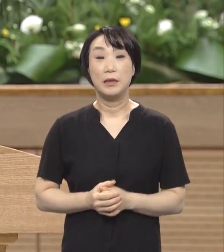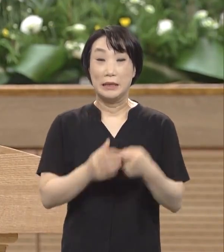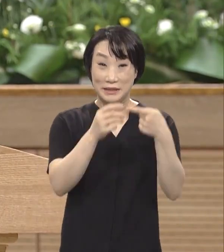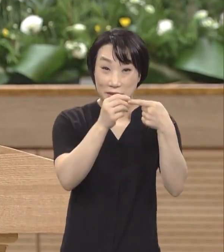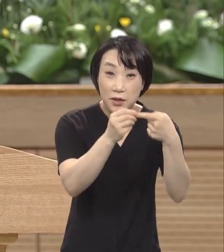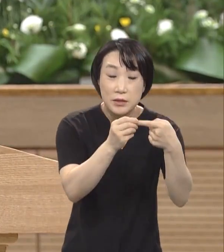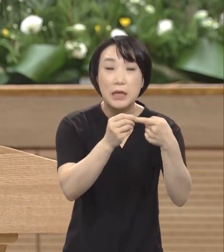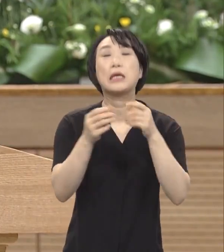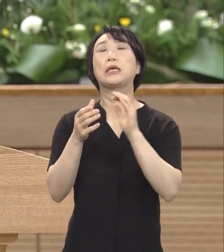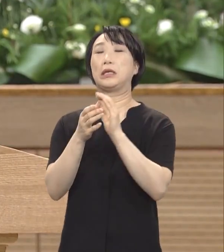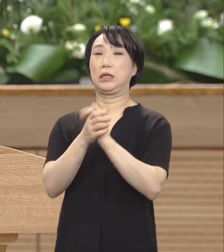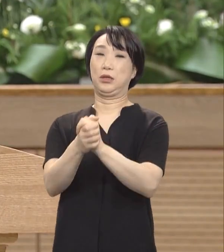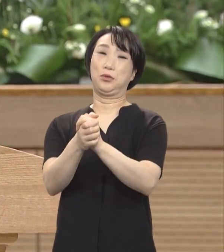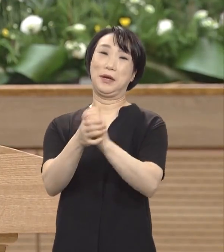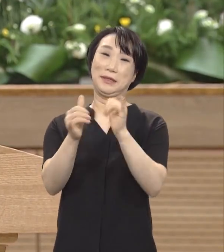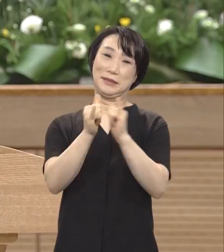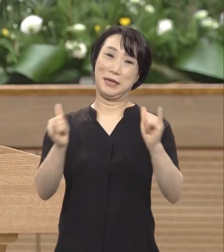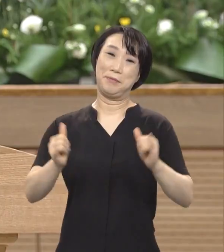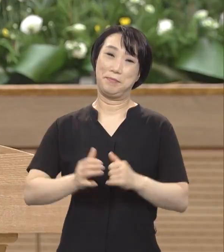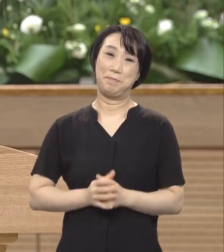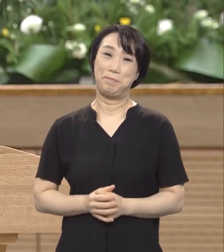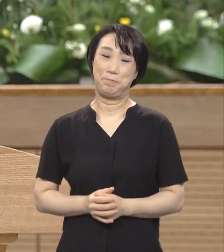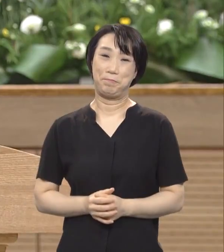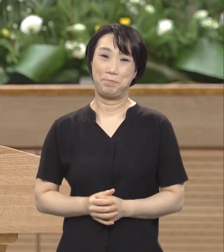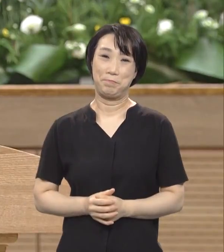첫째, 기도하는 사람이에요.